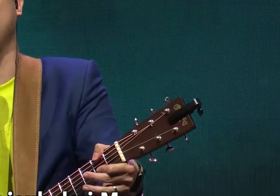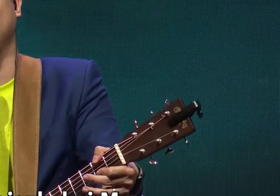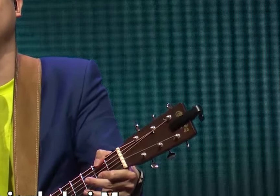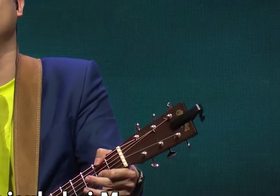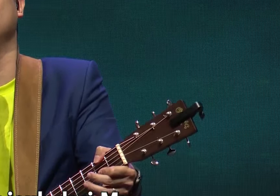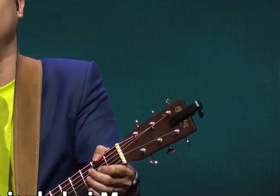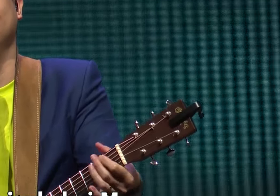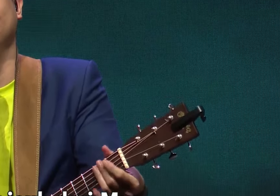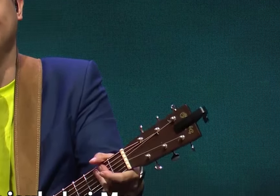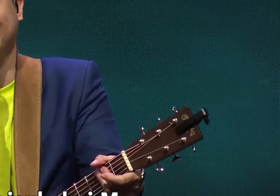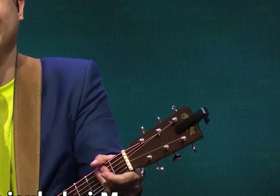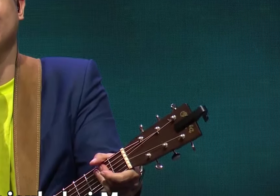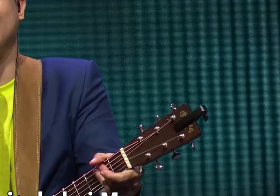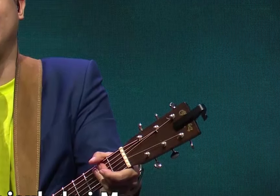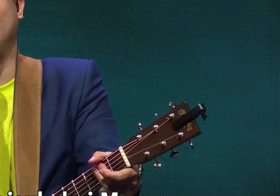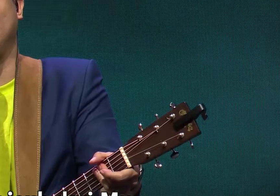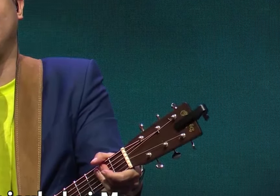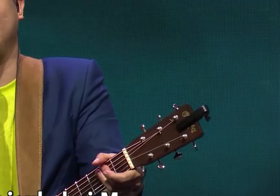jauh